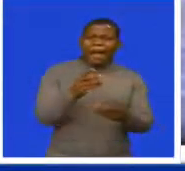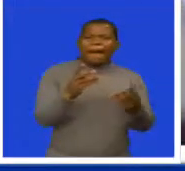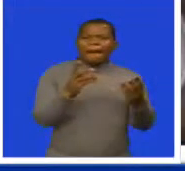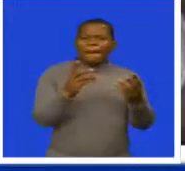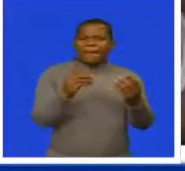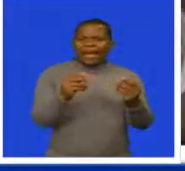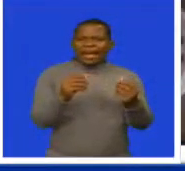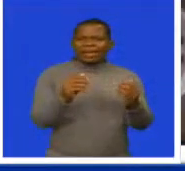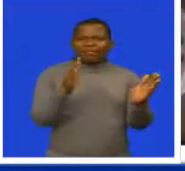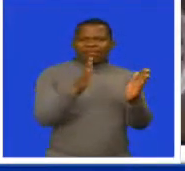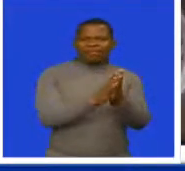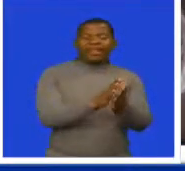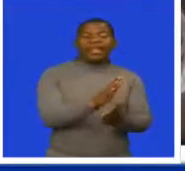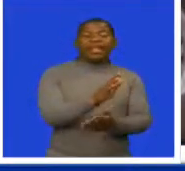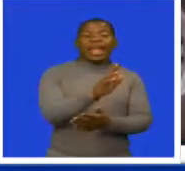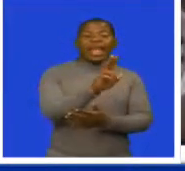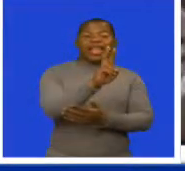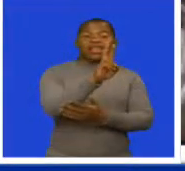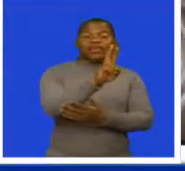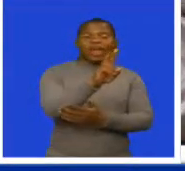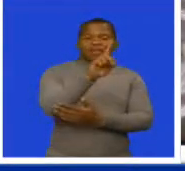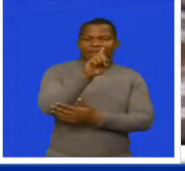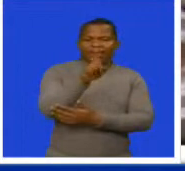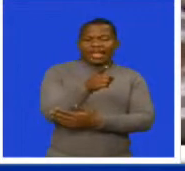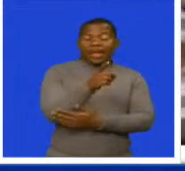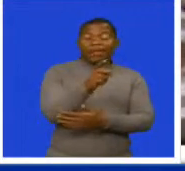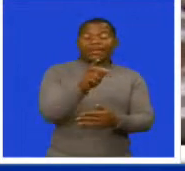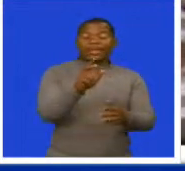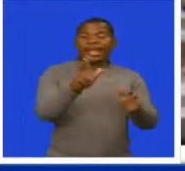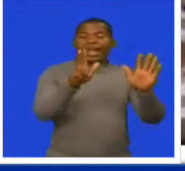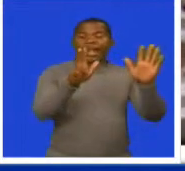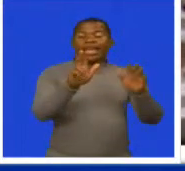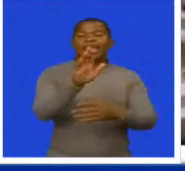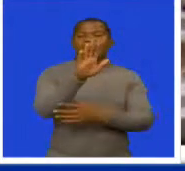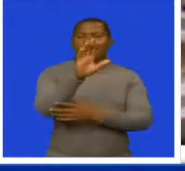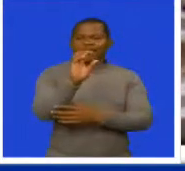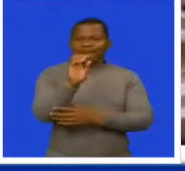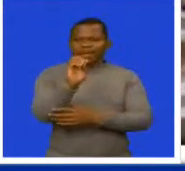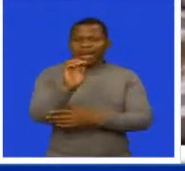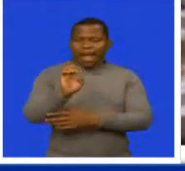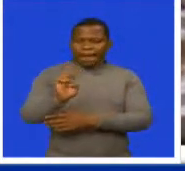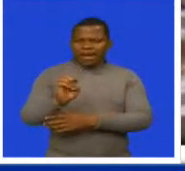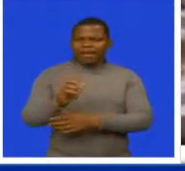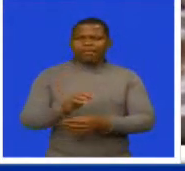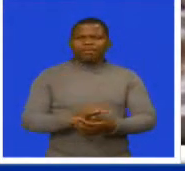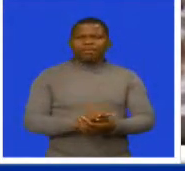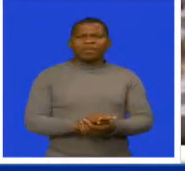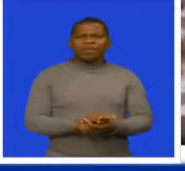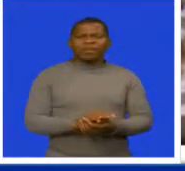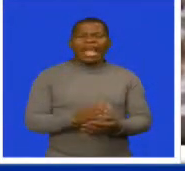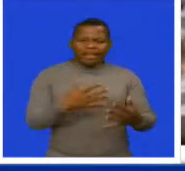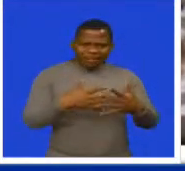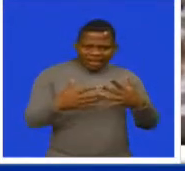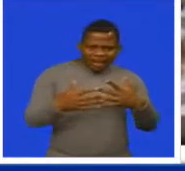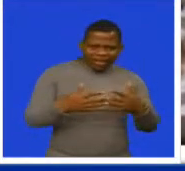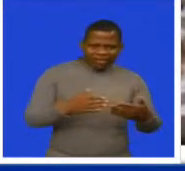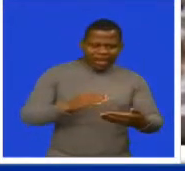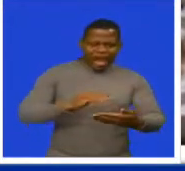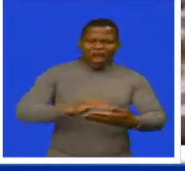12,850 wemalangeni. Labasolwa beba bomabonakudze labathathu kanye nema-creative speakers.